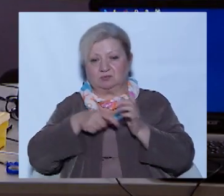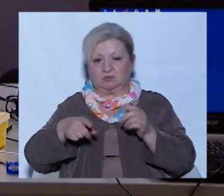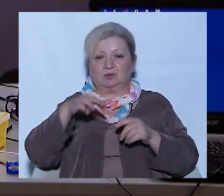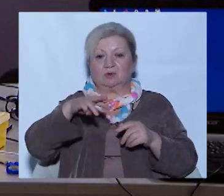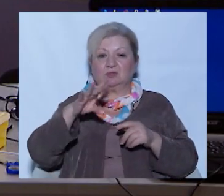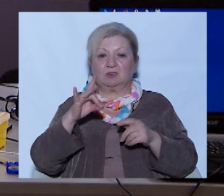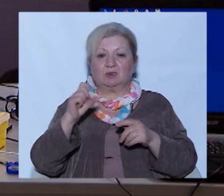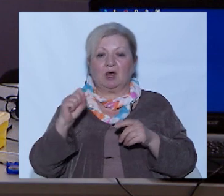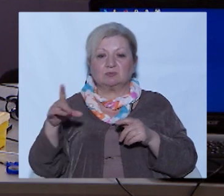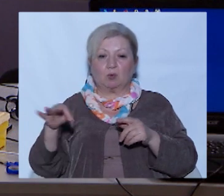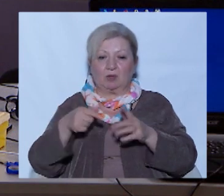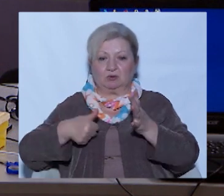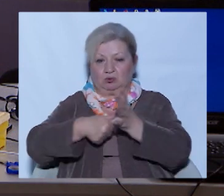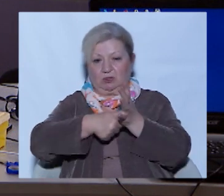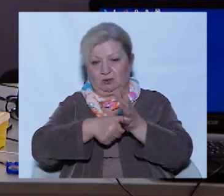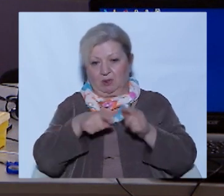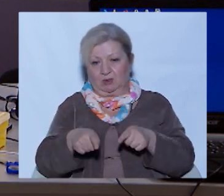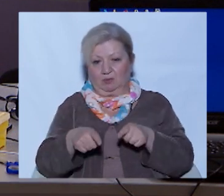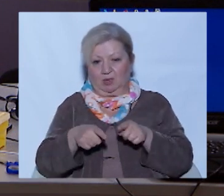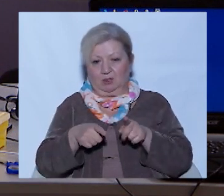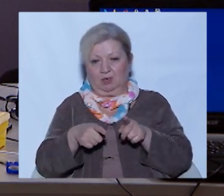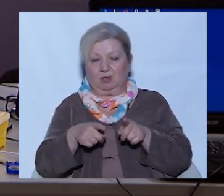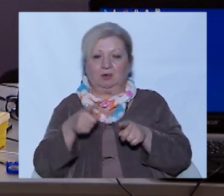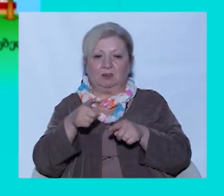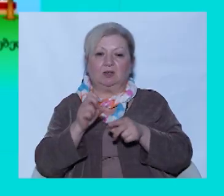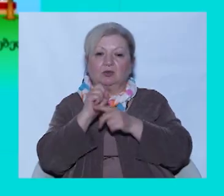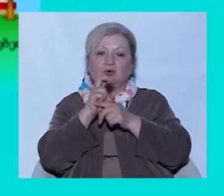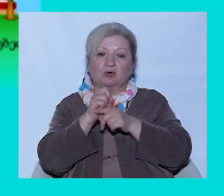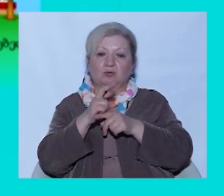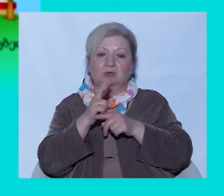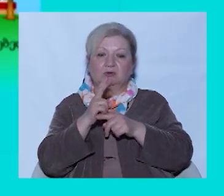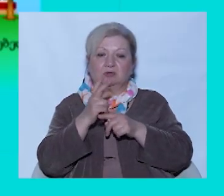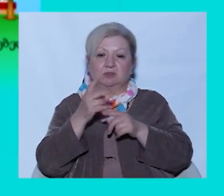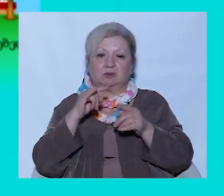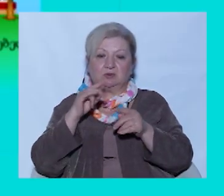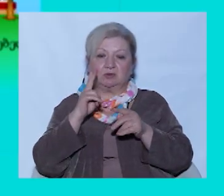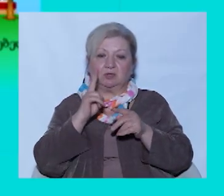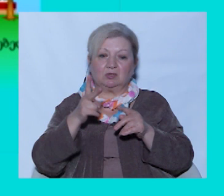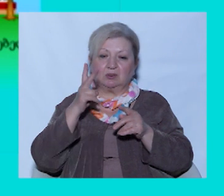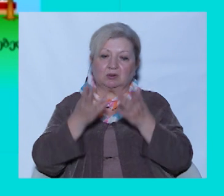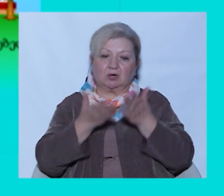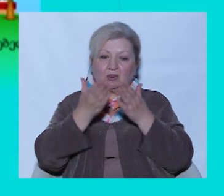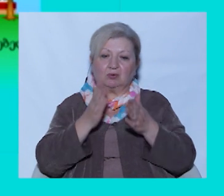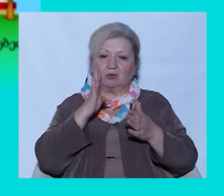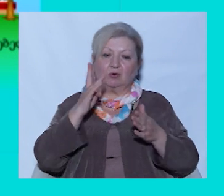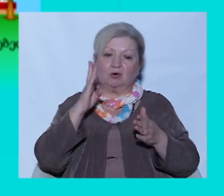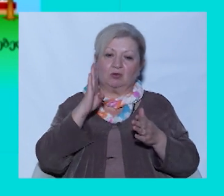ტრანსფორმატორი. შევხედოთ რა არის. ფული ელექტროსადგურის აღა 12000 ვოლტი, ანუ 12 კილოვოლტი ძაბვა.